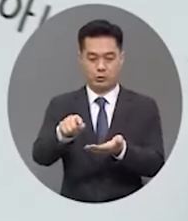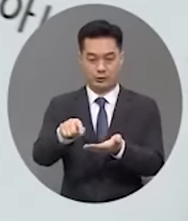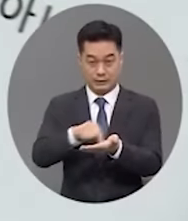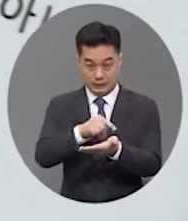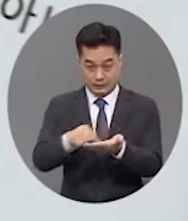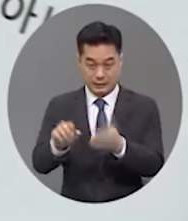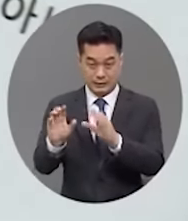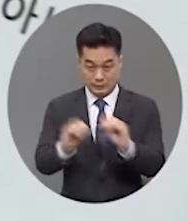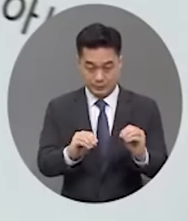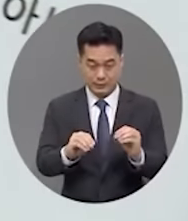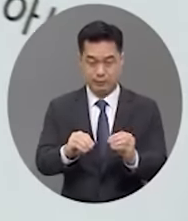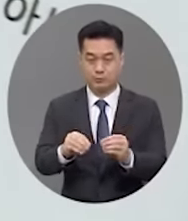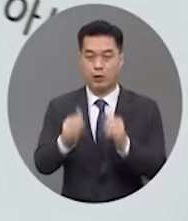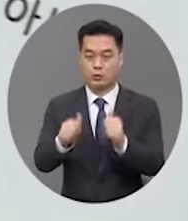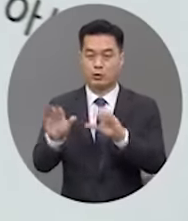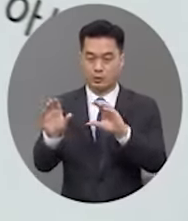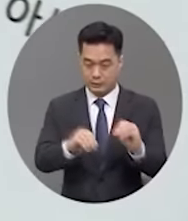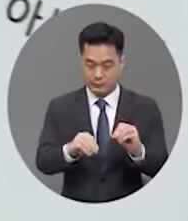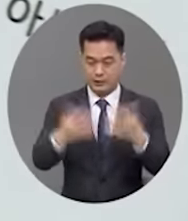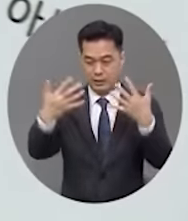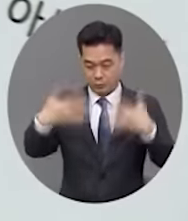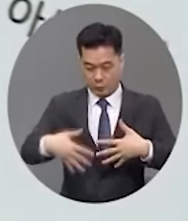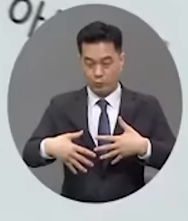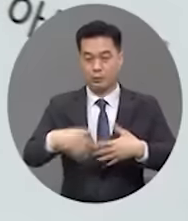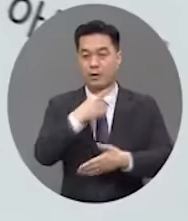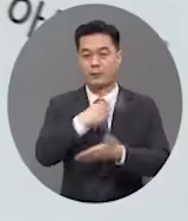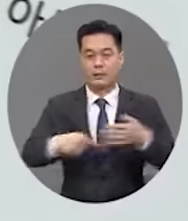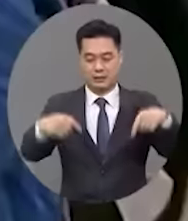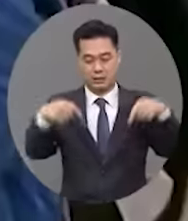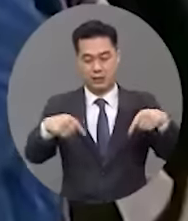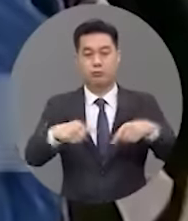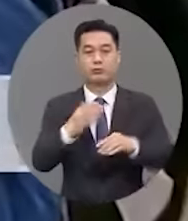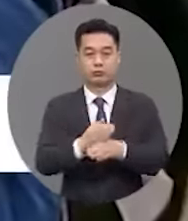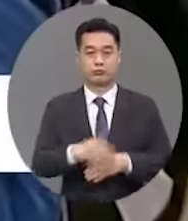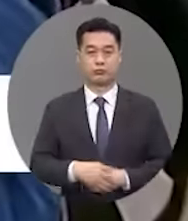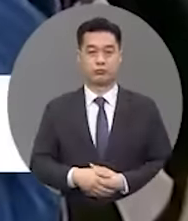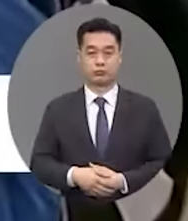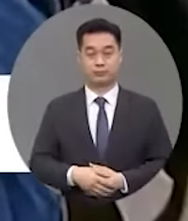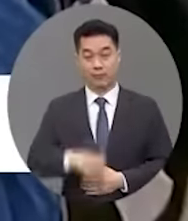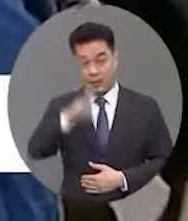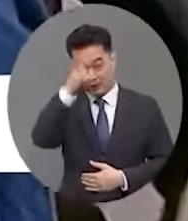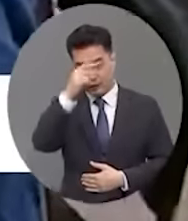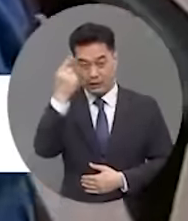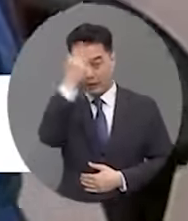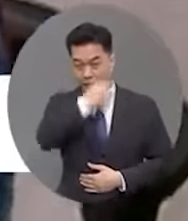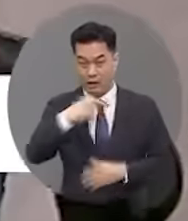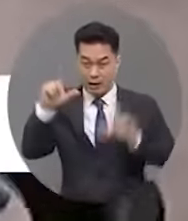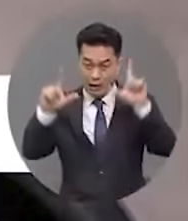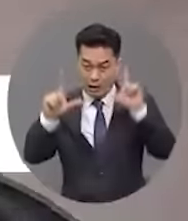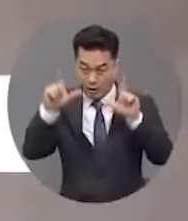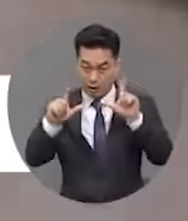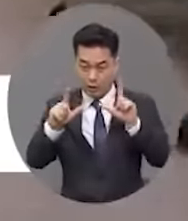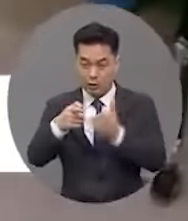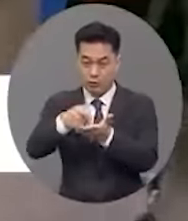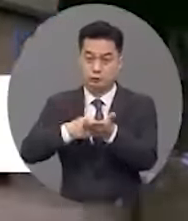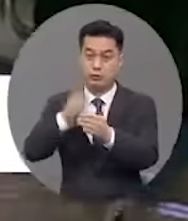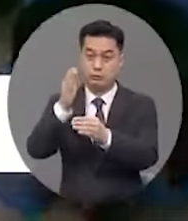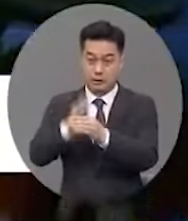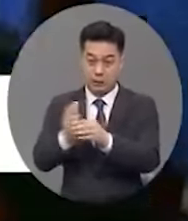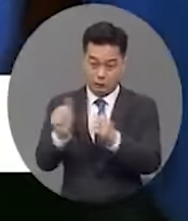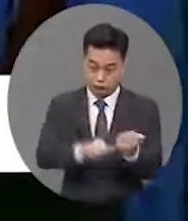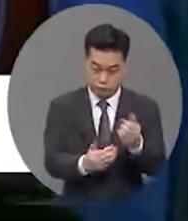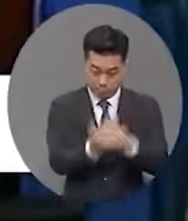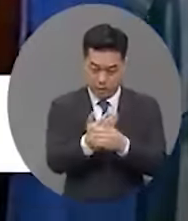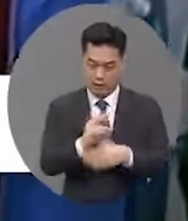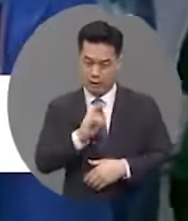담긴 합의문을 제시해 피해자와 협의하고 있습니다. 경찰은 안면 윤곽 수술을 받다 숨진 혜림 씨 사건 등